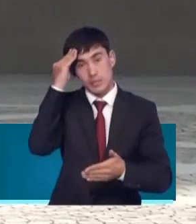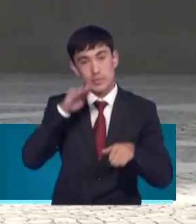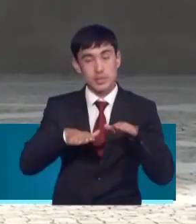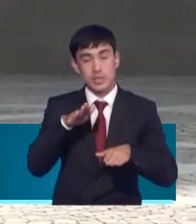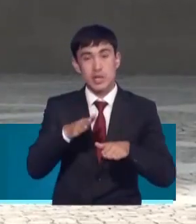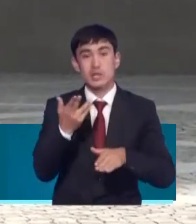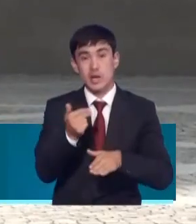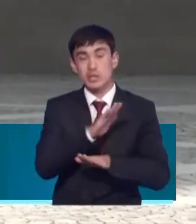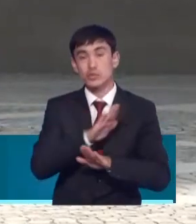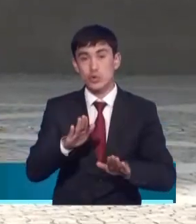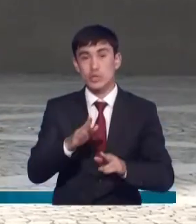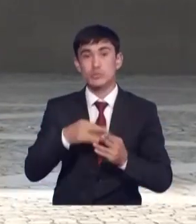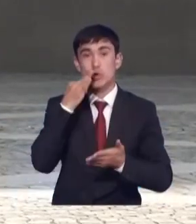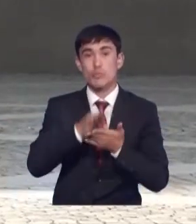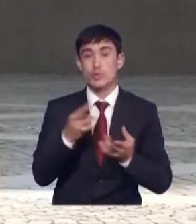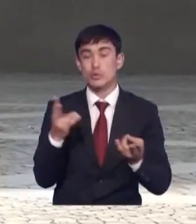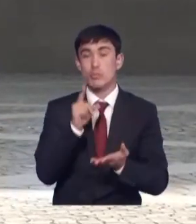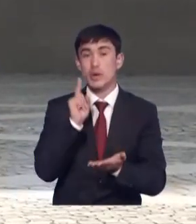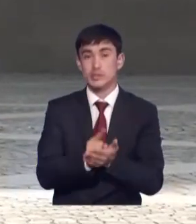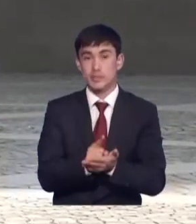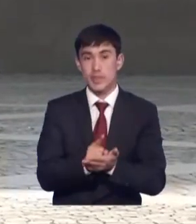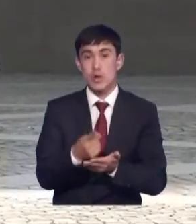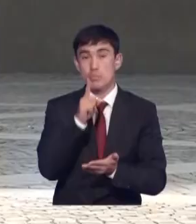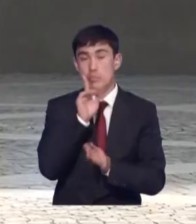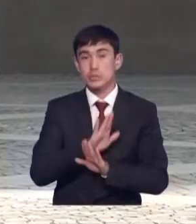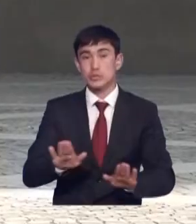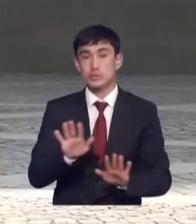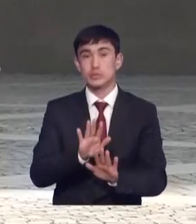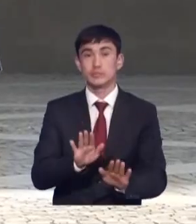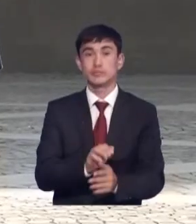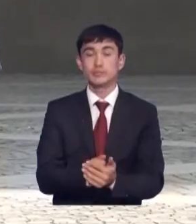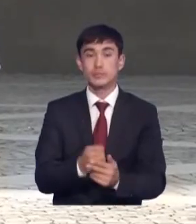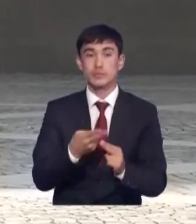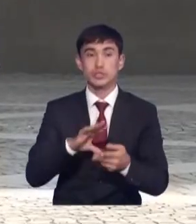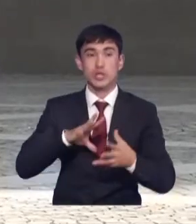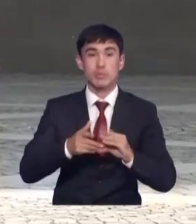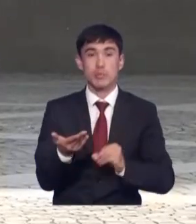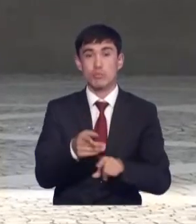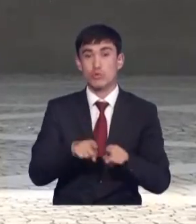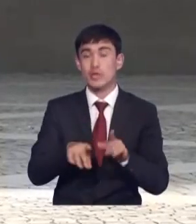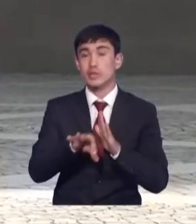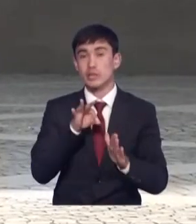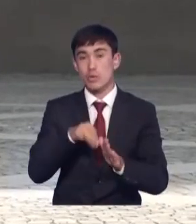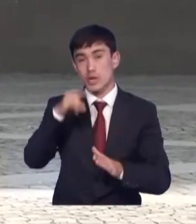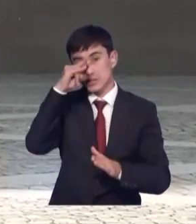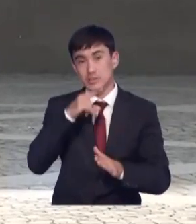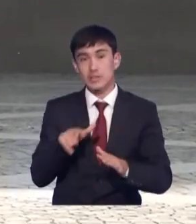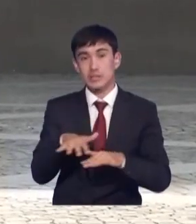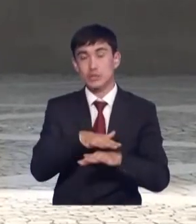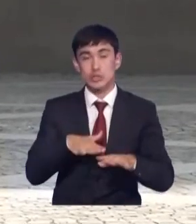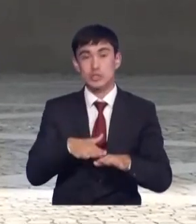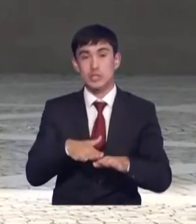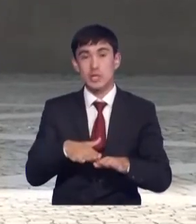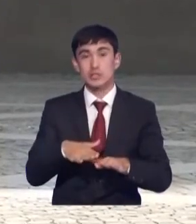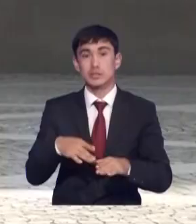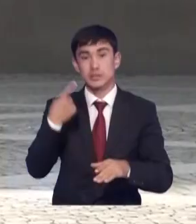не иә, не жоқ деп жауап беруі парыз. Үнсіз қалу жауапсыздық. Жалпы мұндай таңдау қазақстандықтар үшін таңсық